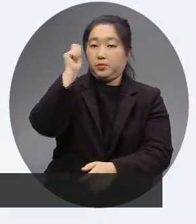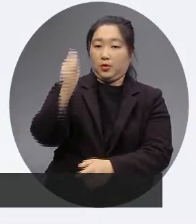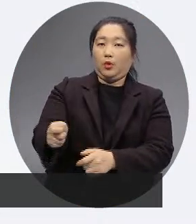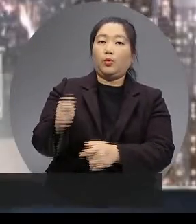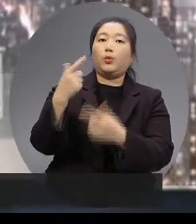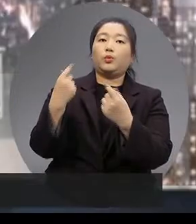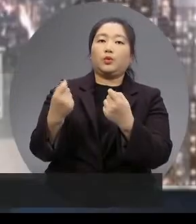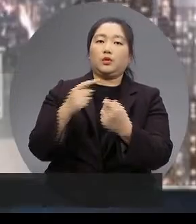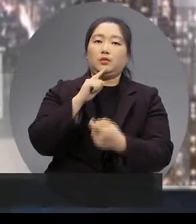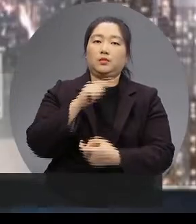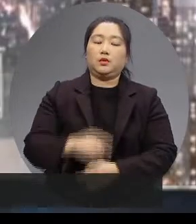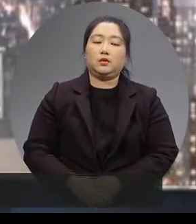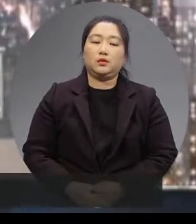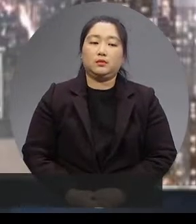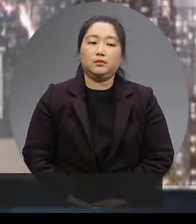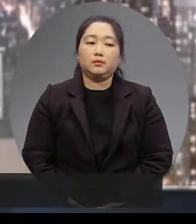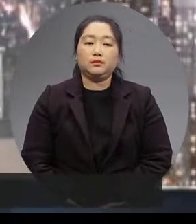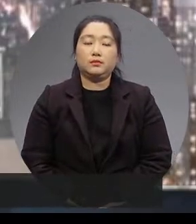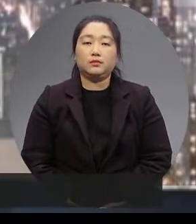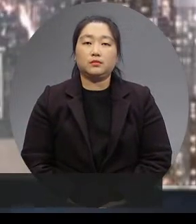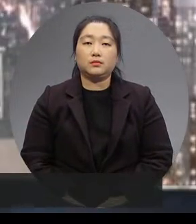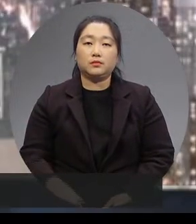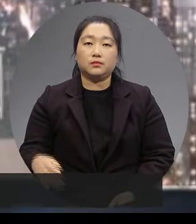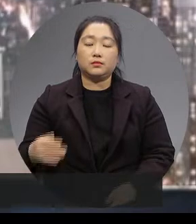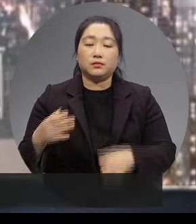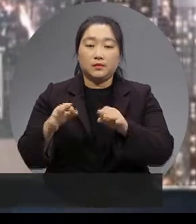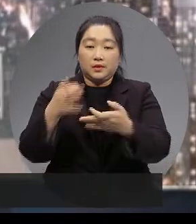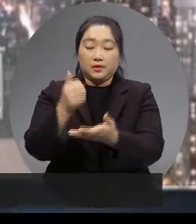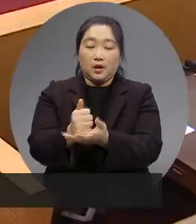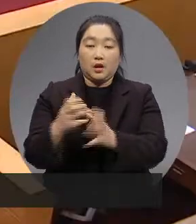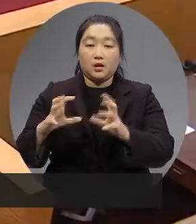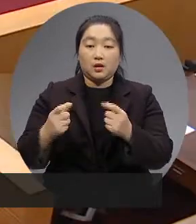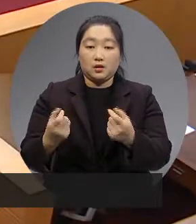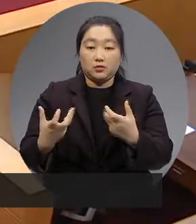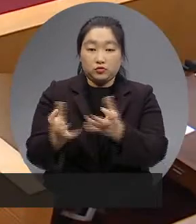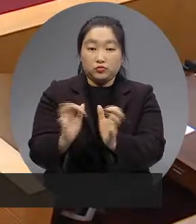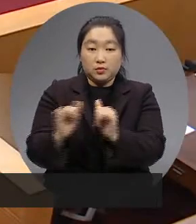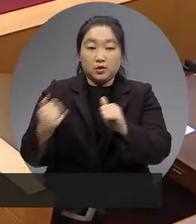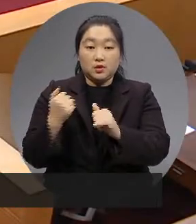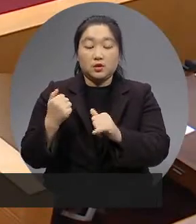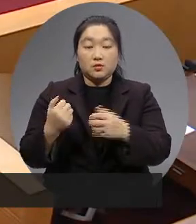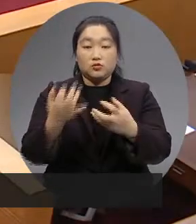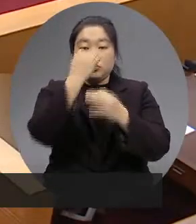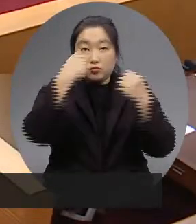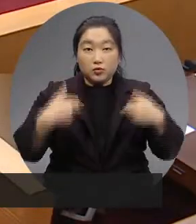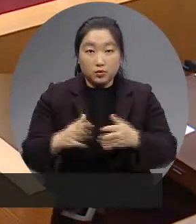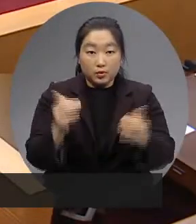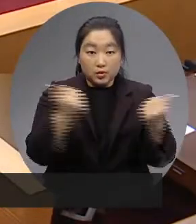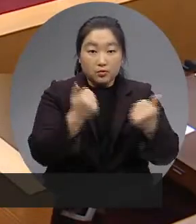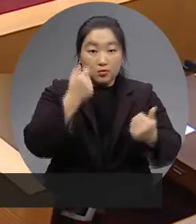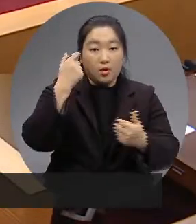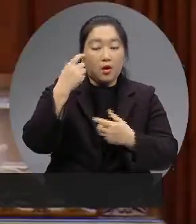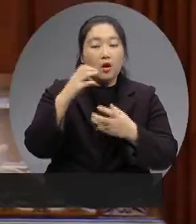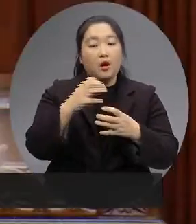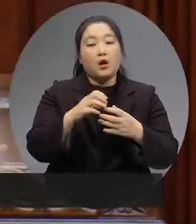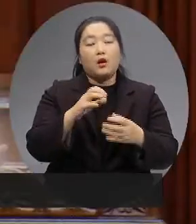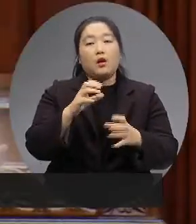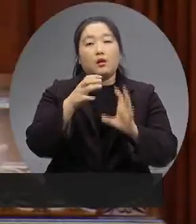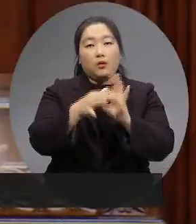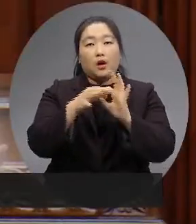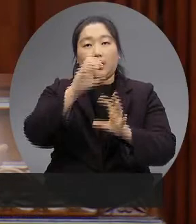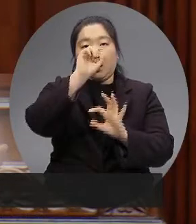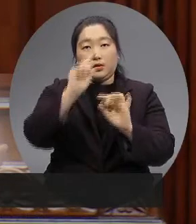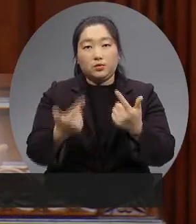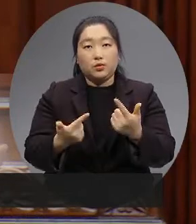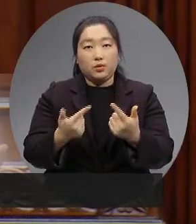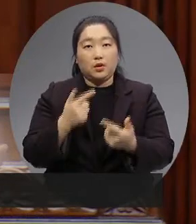것이라는 시각이 있습니다. 김 지사가 같은 국민의힘이 장악한 충북도 의회와 관계가 좋지 않은 점도 다시 한번